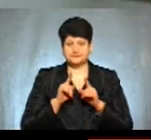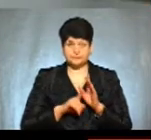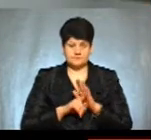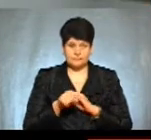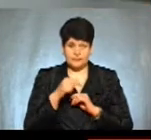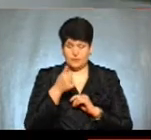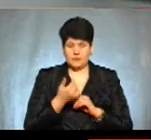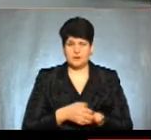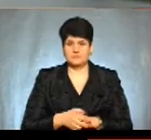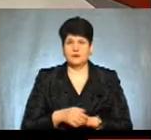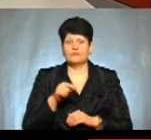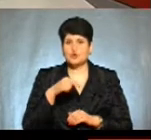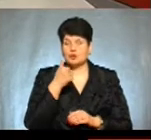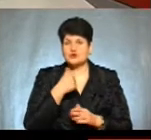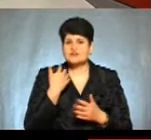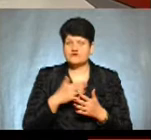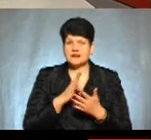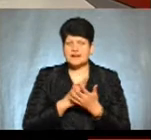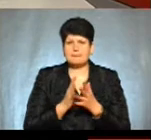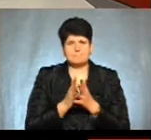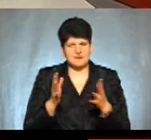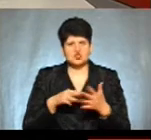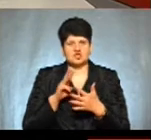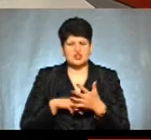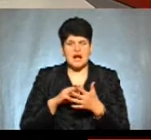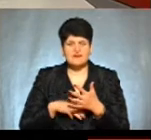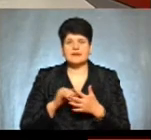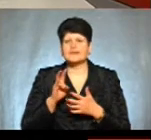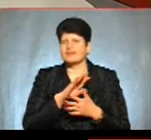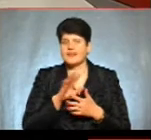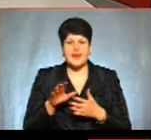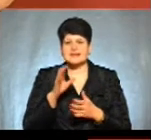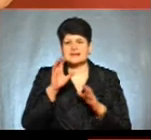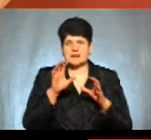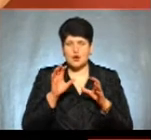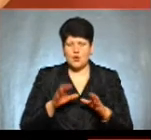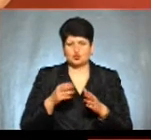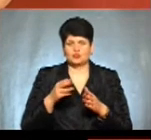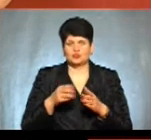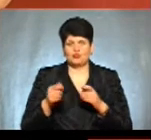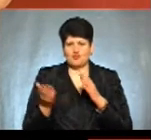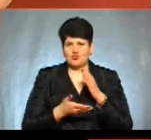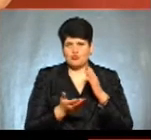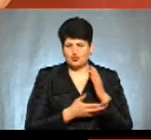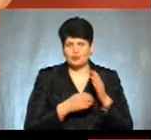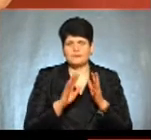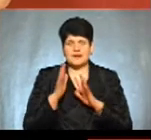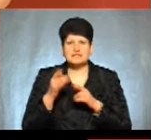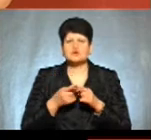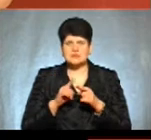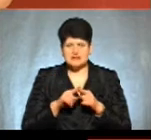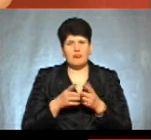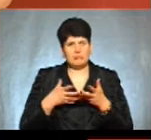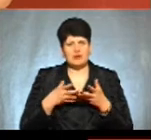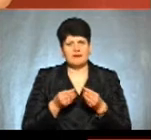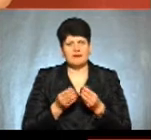в цьому році. А в цьому році вже діють більші штрафи за незаконну рубку і перевезення лісу. Чи впливає це